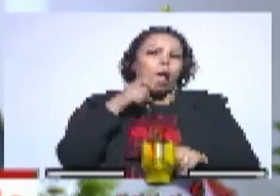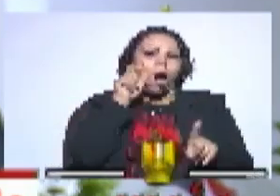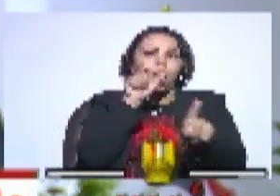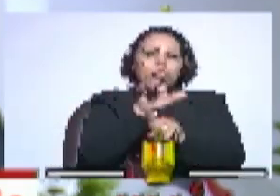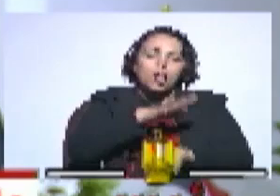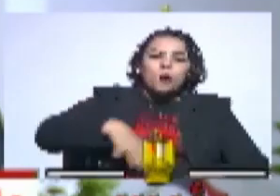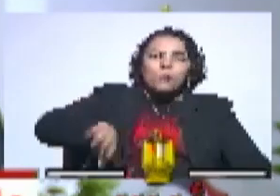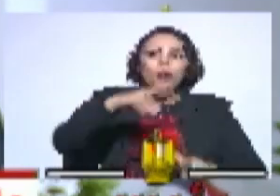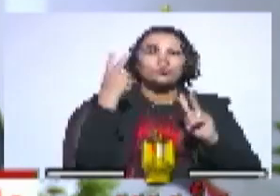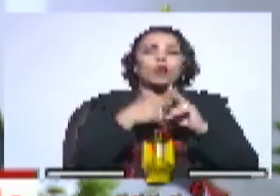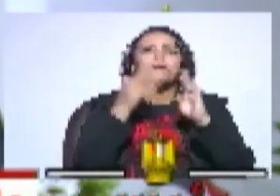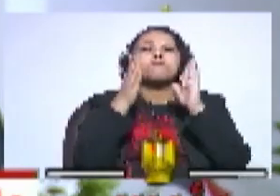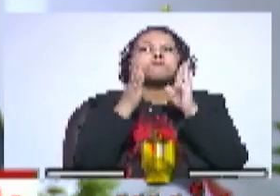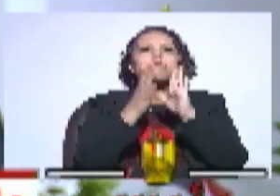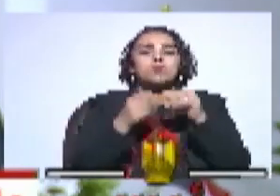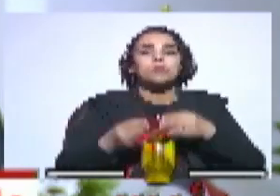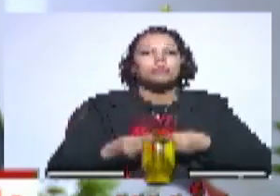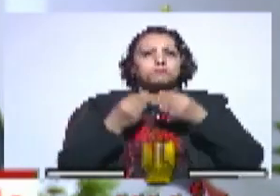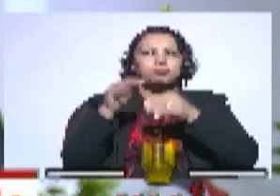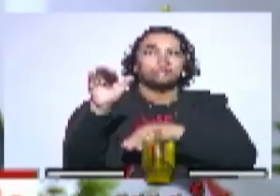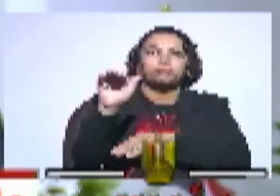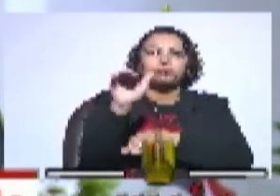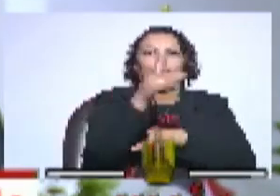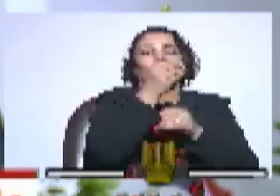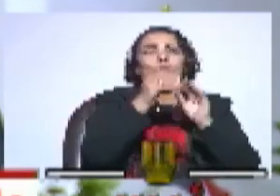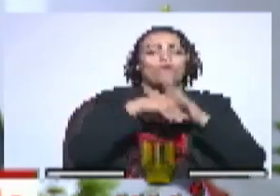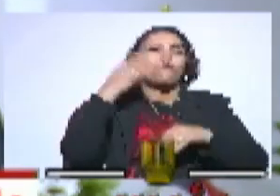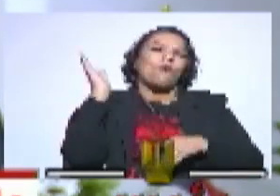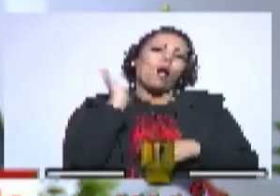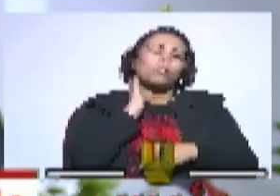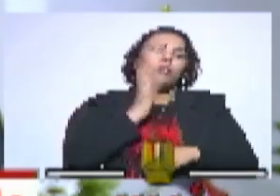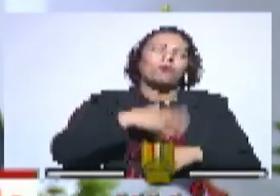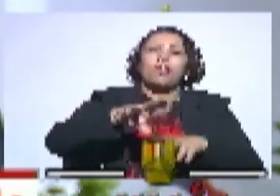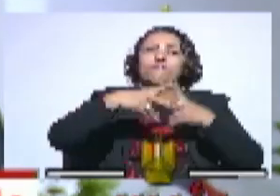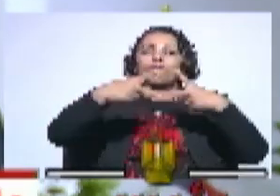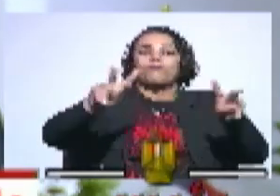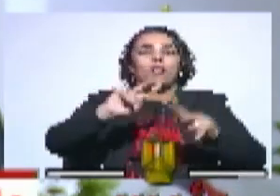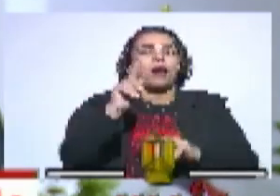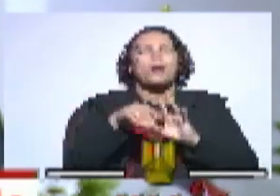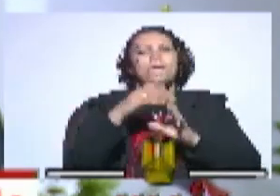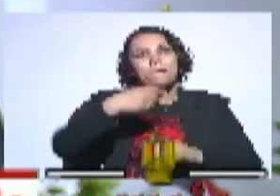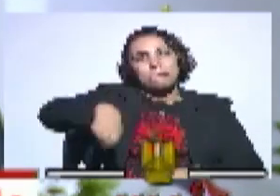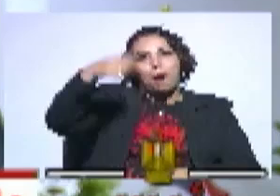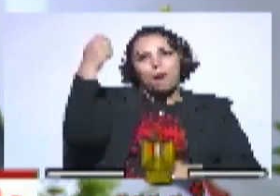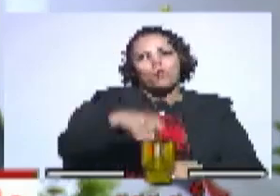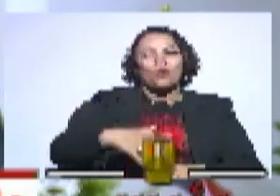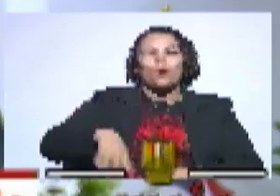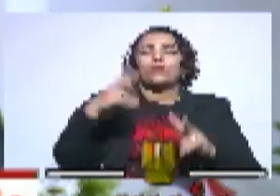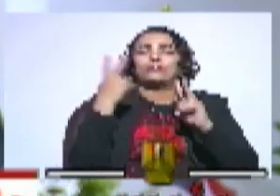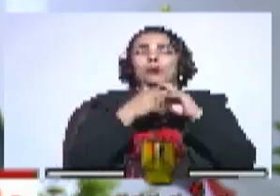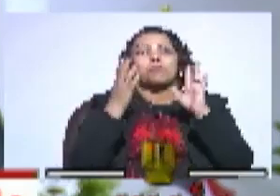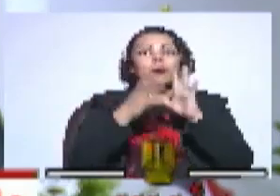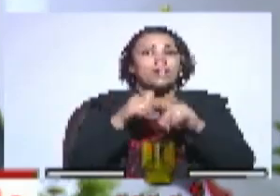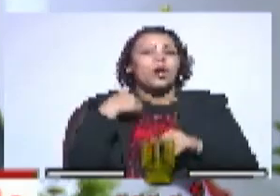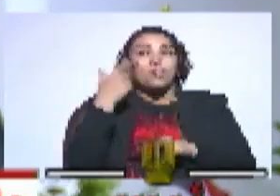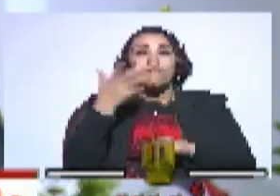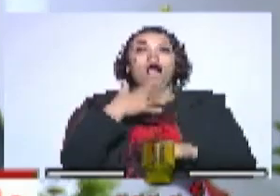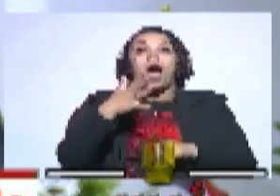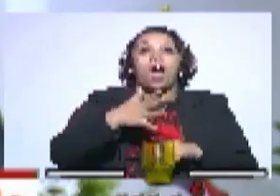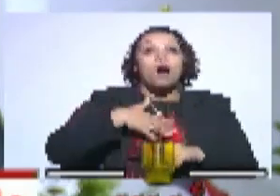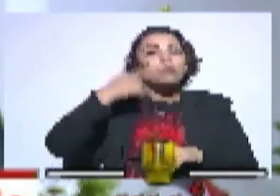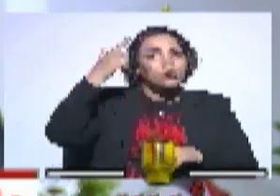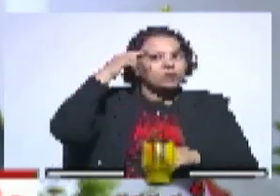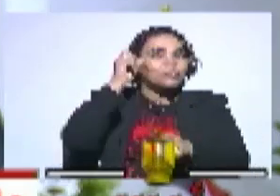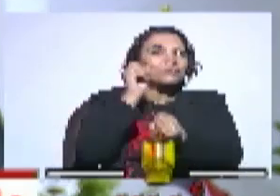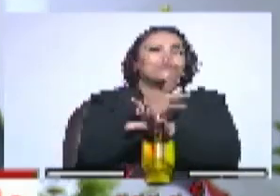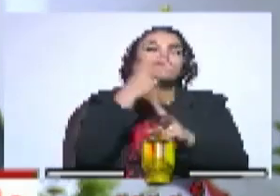كل أطياف المجتمع المصري أن تصل لهم الخدمات بلا تفرقة. مبروك يا مصريين اللي طلبتوه. فكرة إنها إرادة